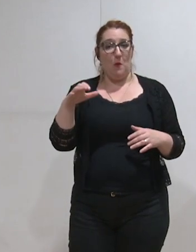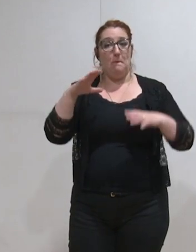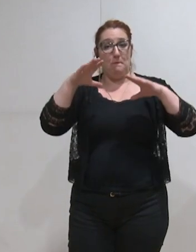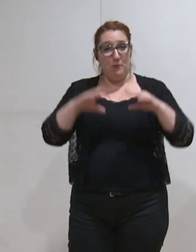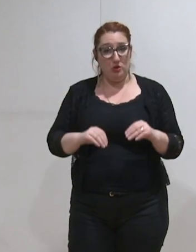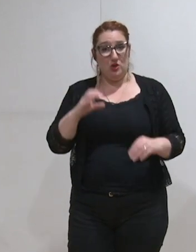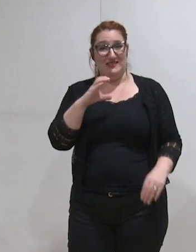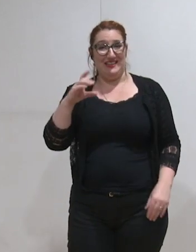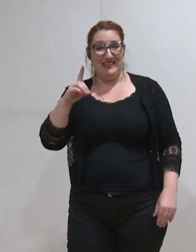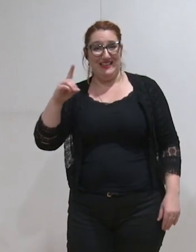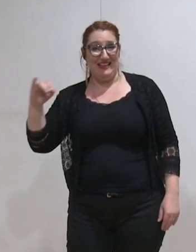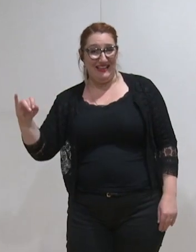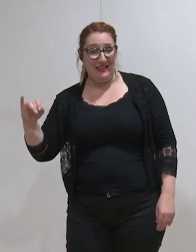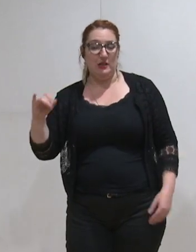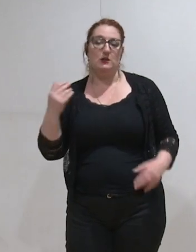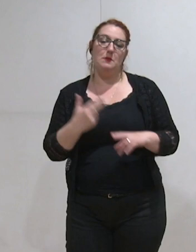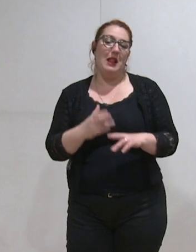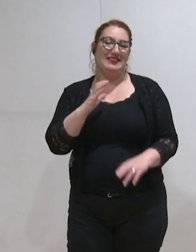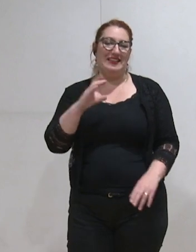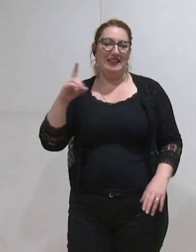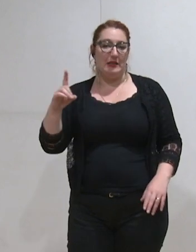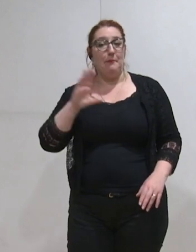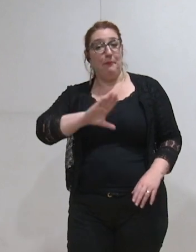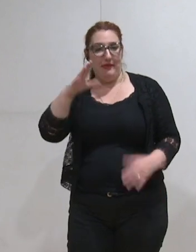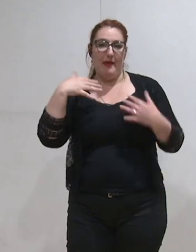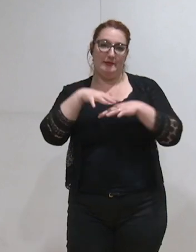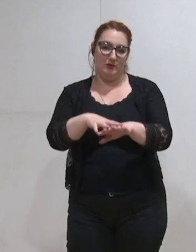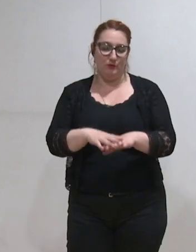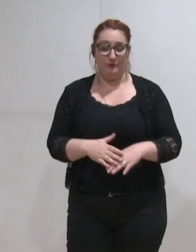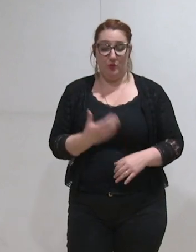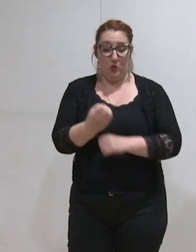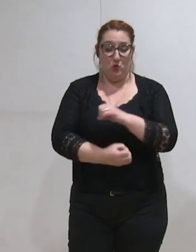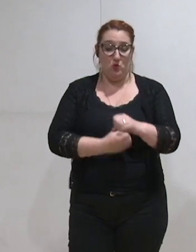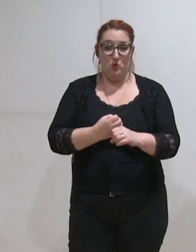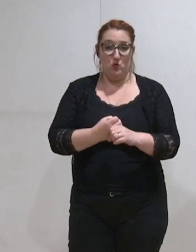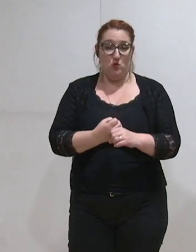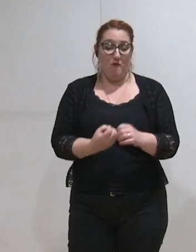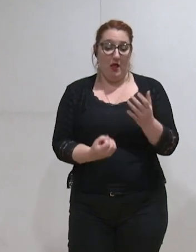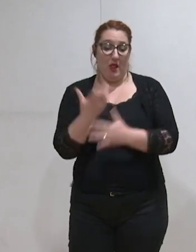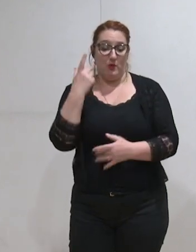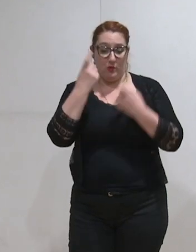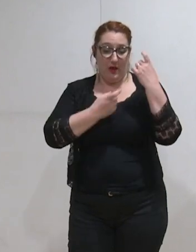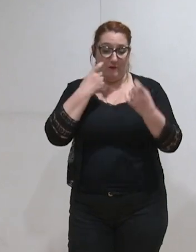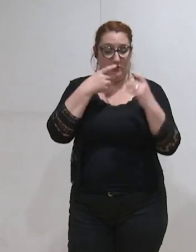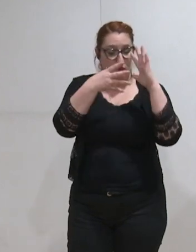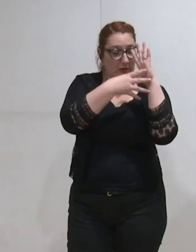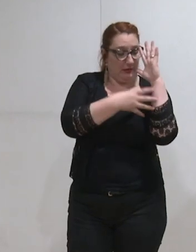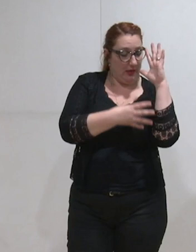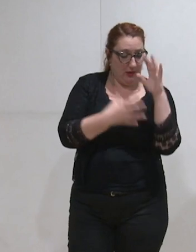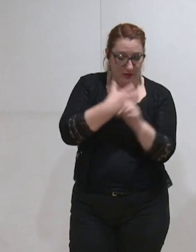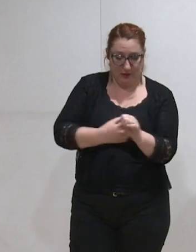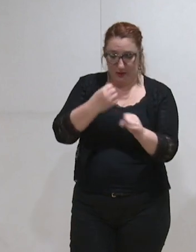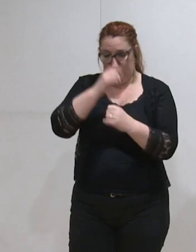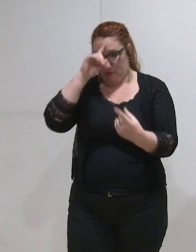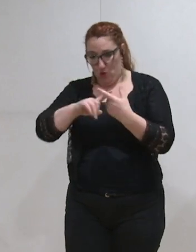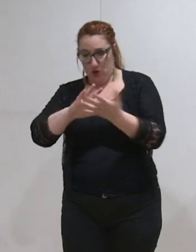d'insertion et nous avons réfléchi pour cette nouvelle année un certain nombre de critères qui nous permettaient de soutenir les